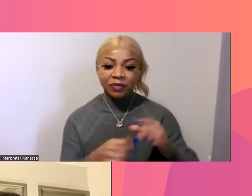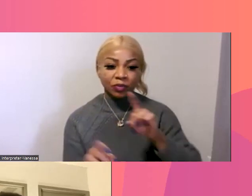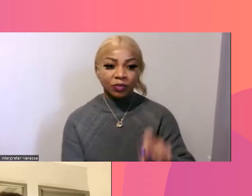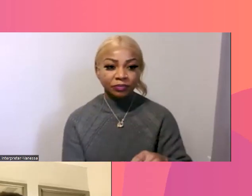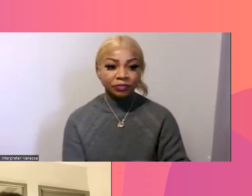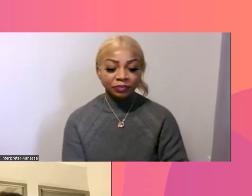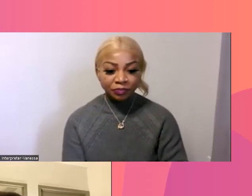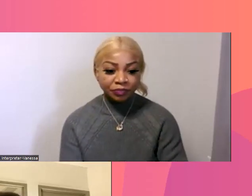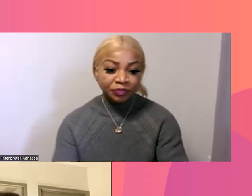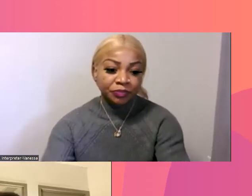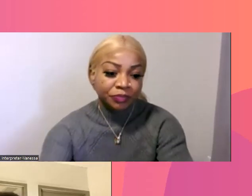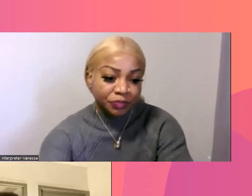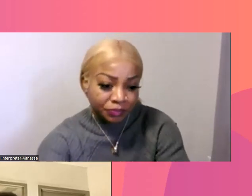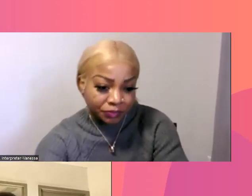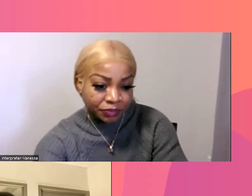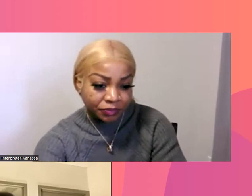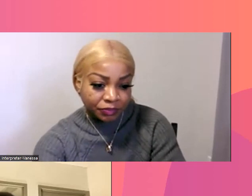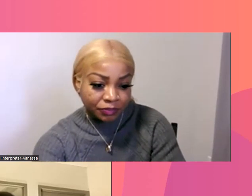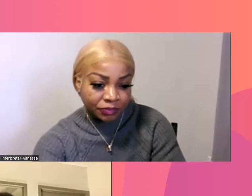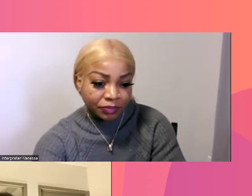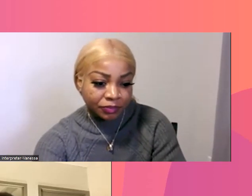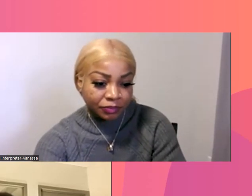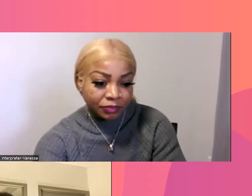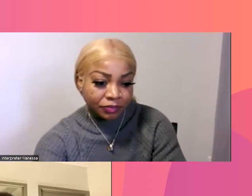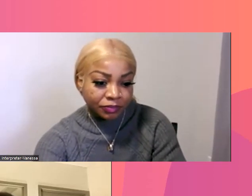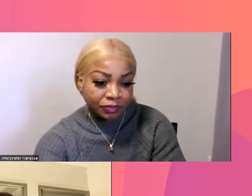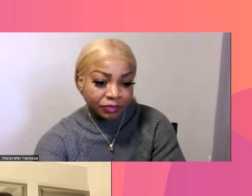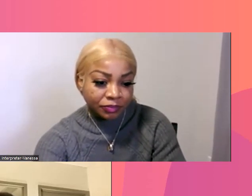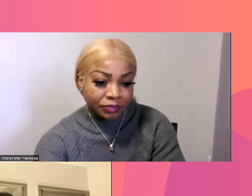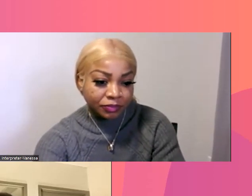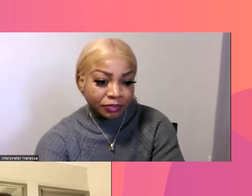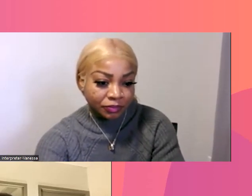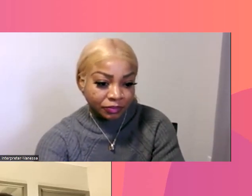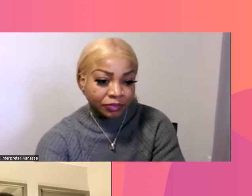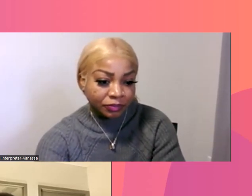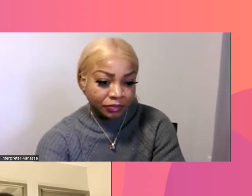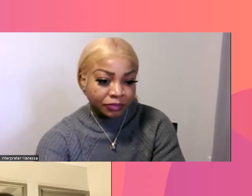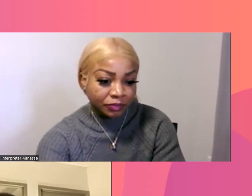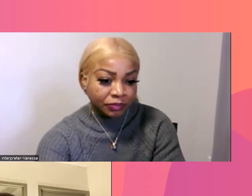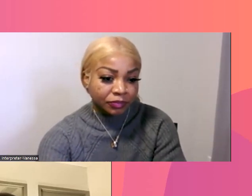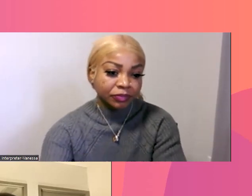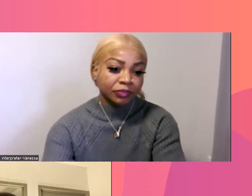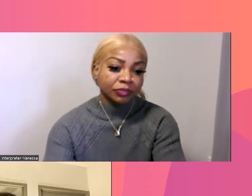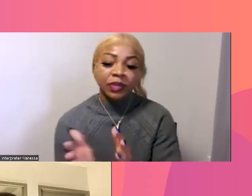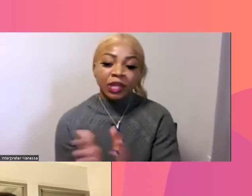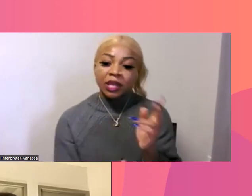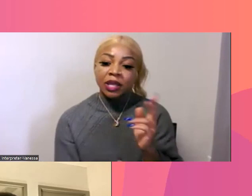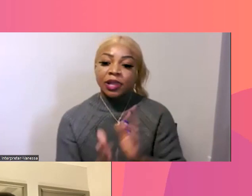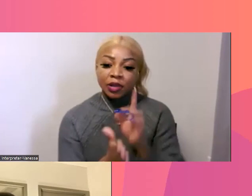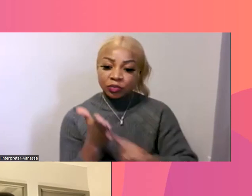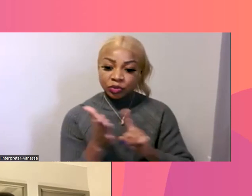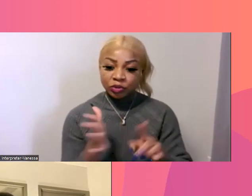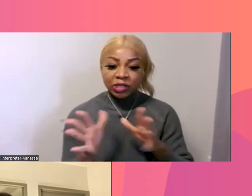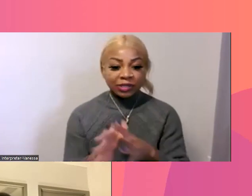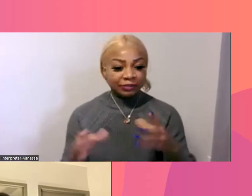d'informations judicieuses. Et voici une question. Les présentatrices disent qu'elles veulent récupérer le mot